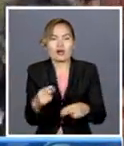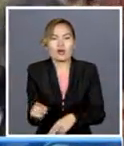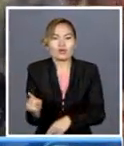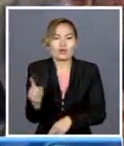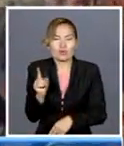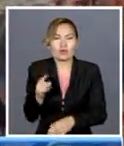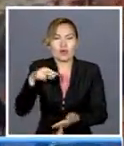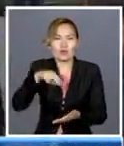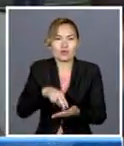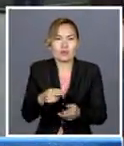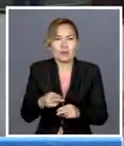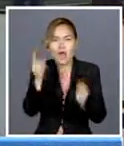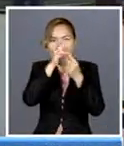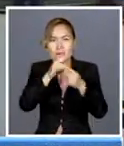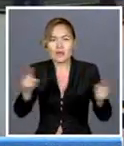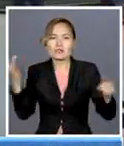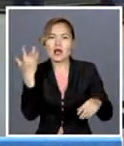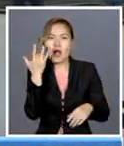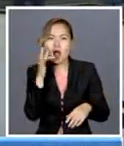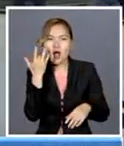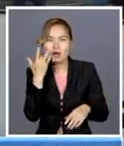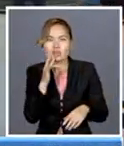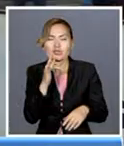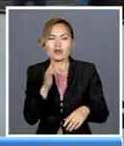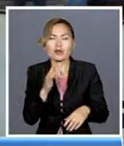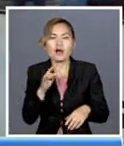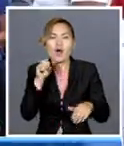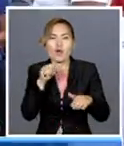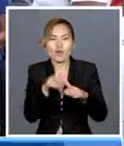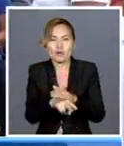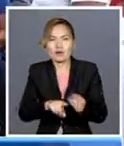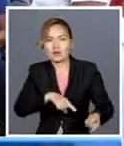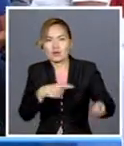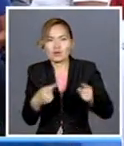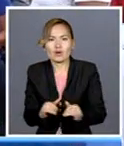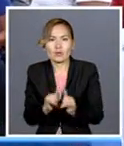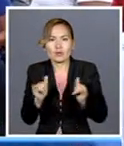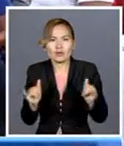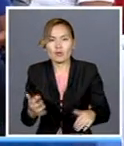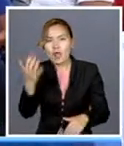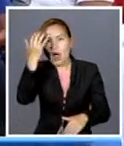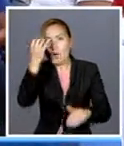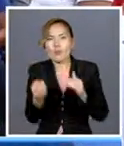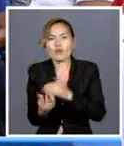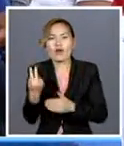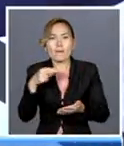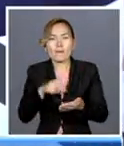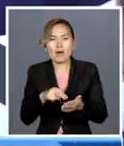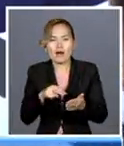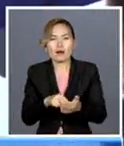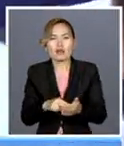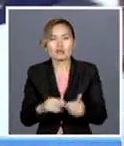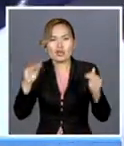иммигранттар Панама, Мексика және Ақшқа кетіп жаңа өмір бастауды алады. Иммиграцияның күшеюіне мұнай бағасының түсіп, экономиканың